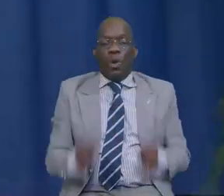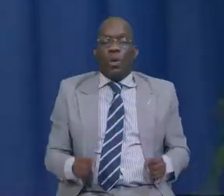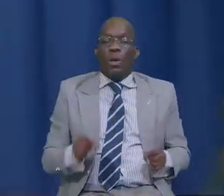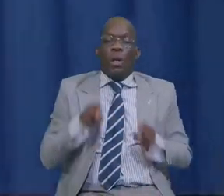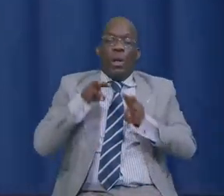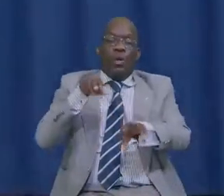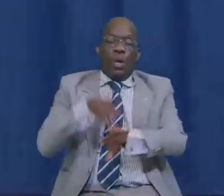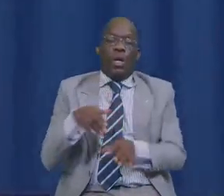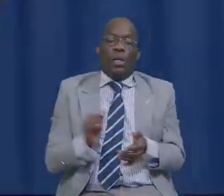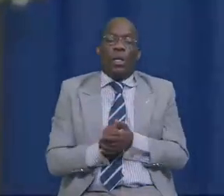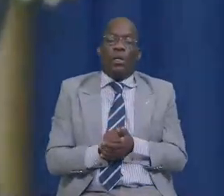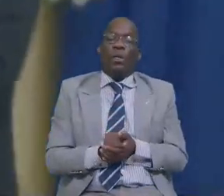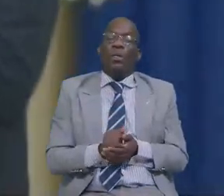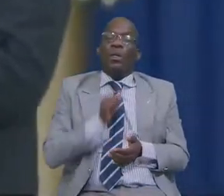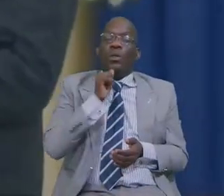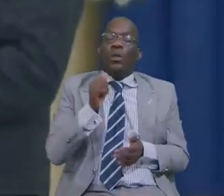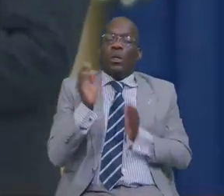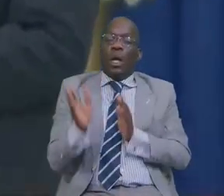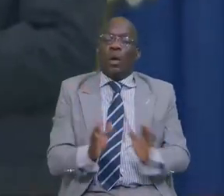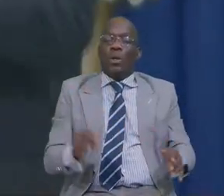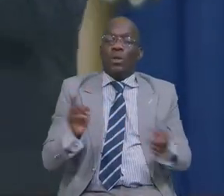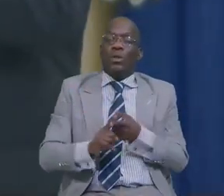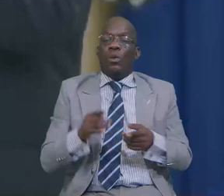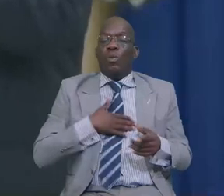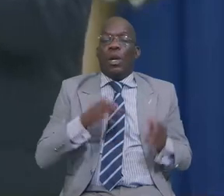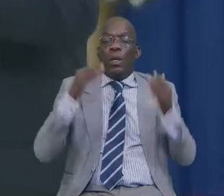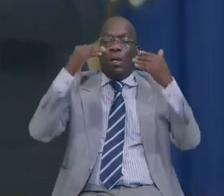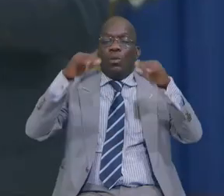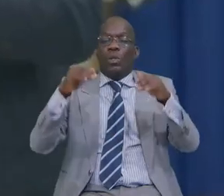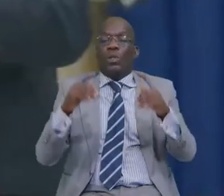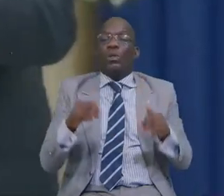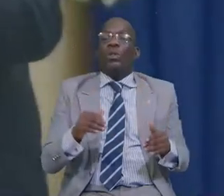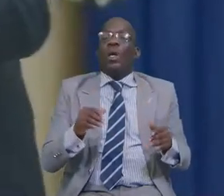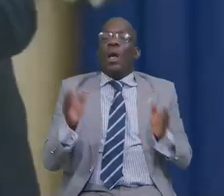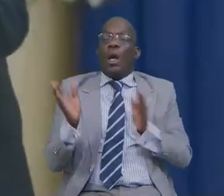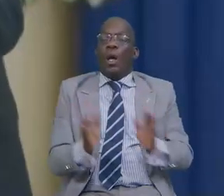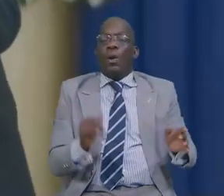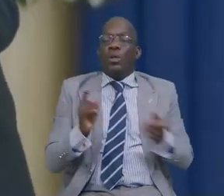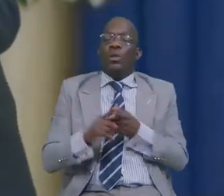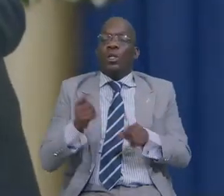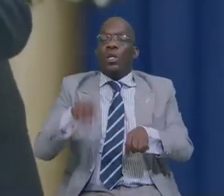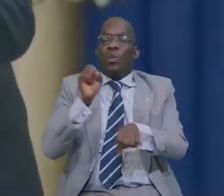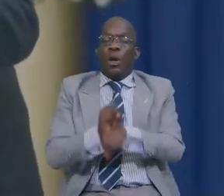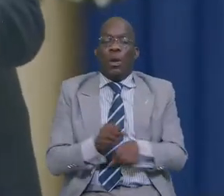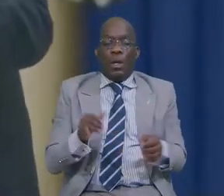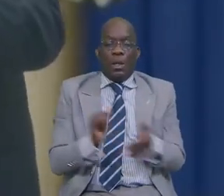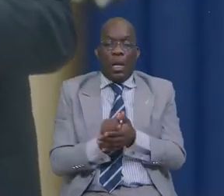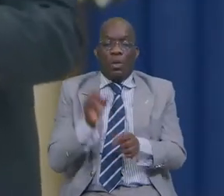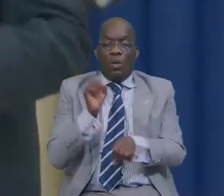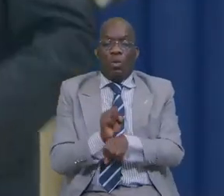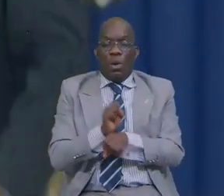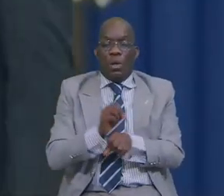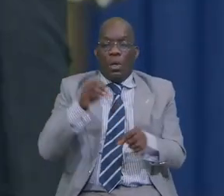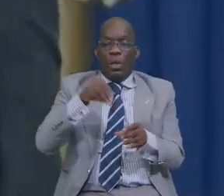cela. Selon la puissance, ce n'est pas mes limites, papa, la puissance qui agit